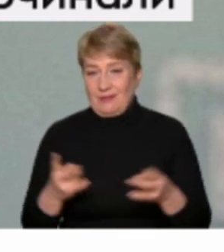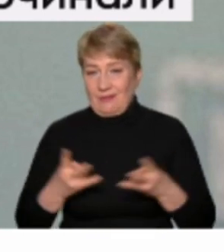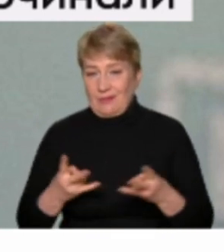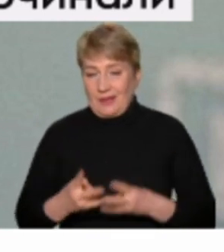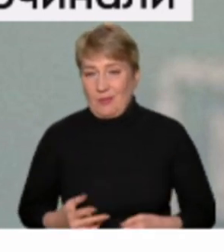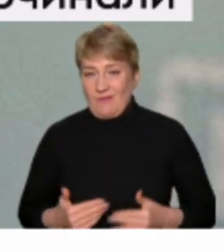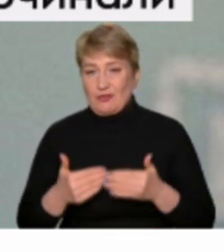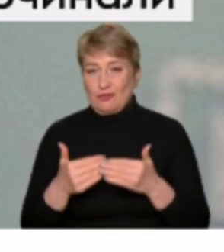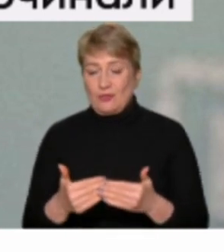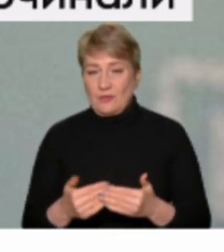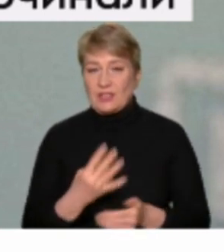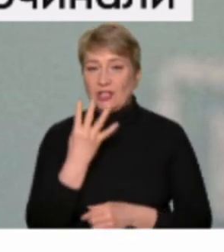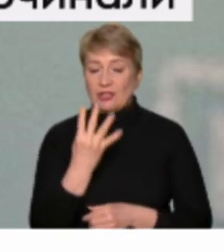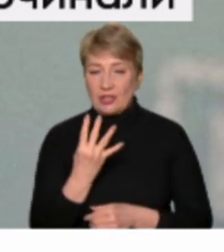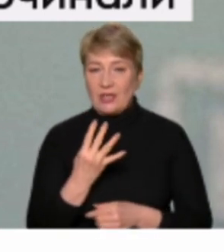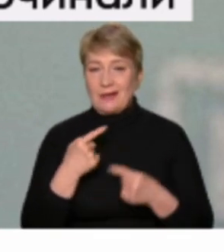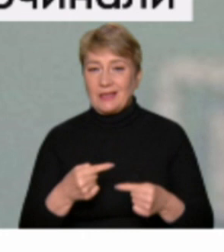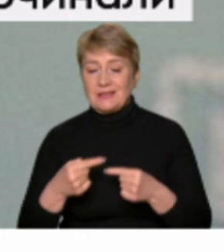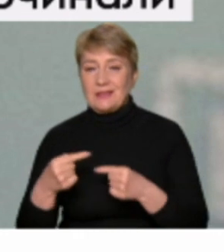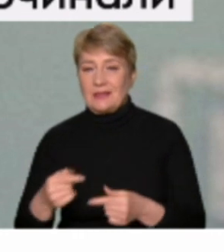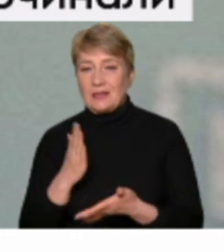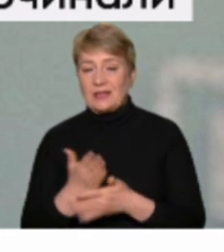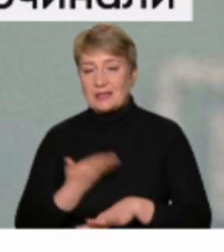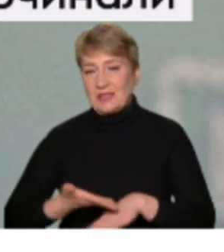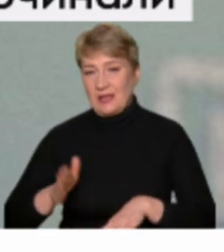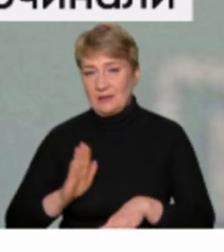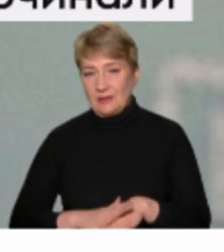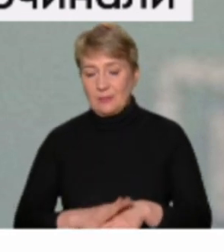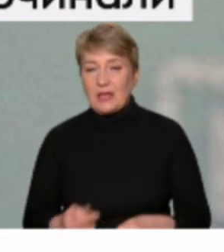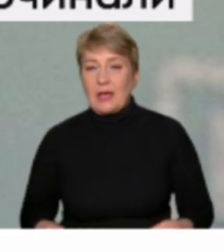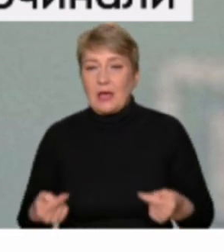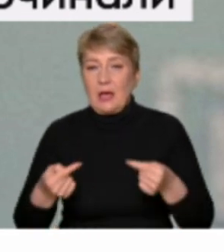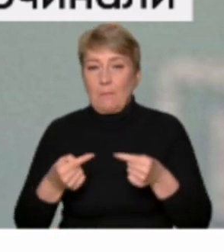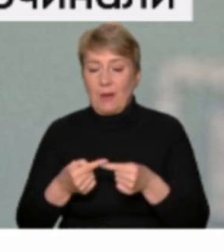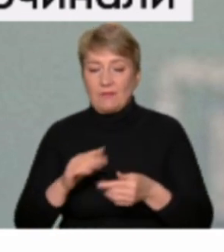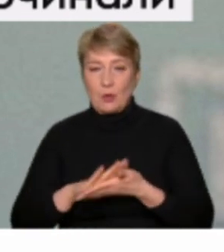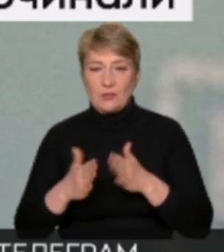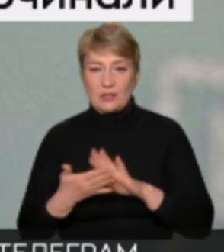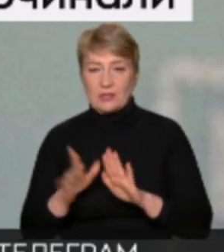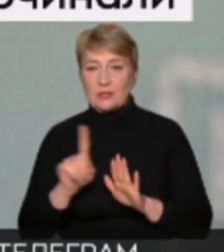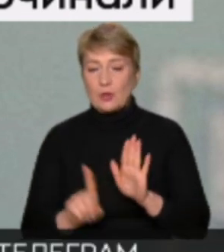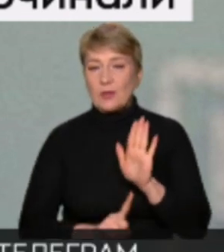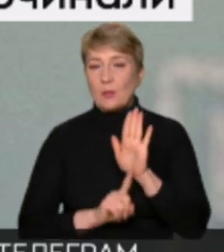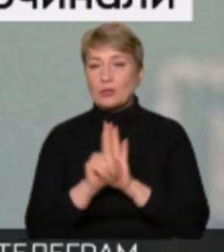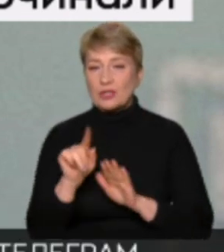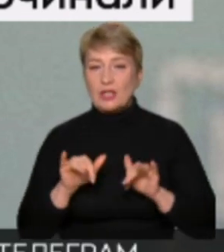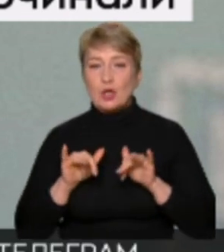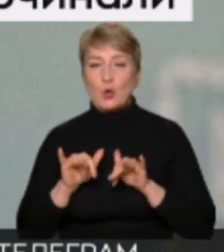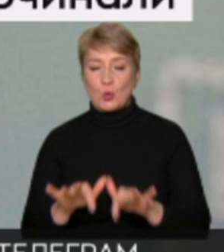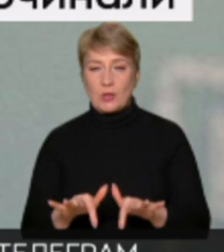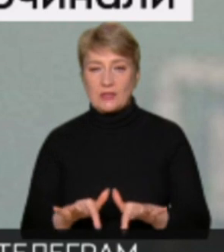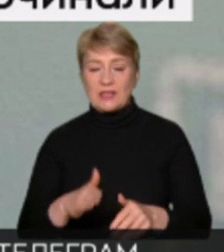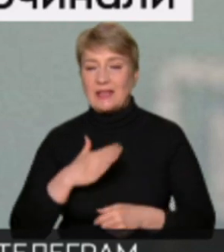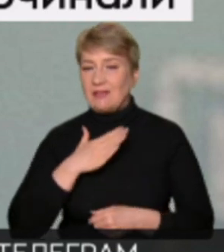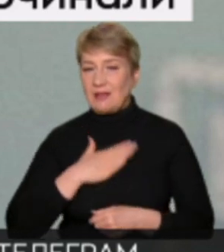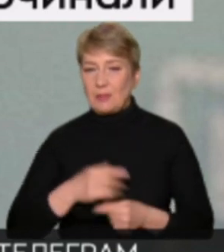відштовхуватися. Всі ці 4 сценарії є вкрай складними і мають бути певні обставини, щоб вони починали рухатися. Це доволі неприємна річ,